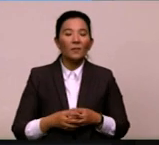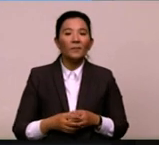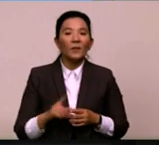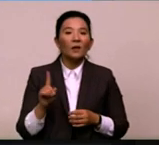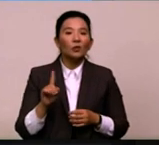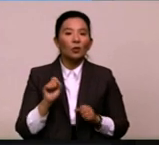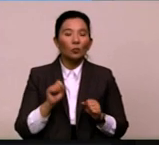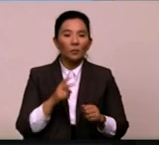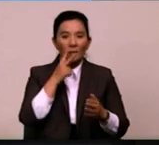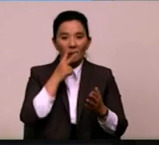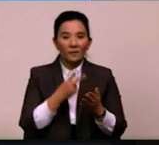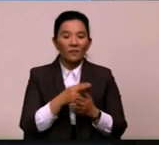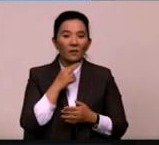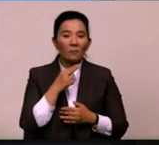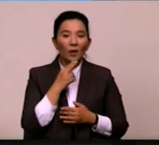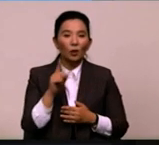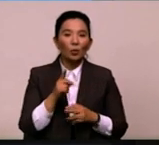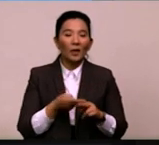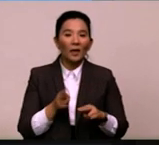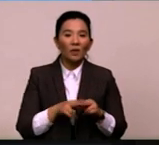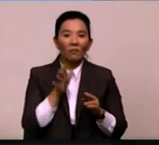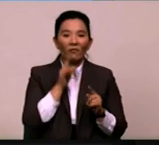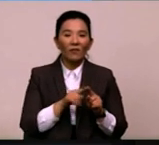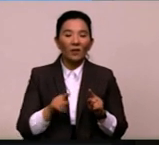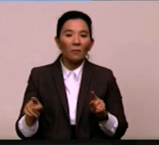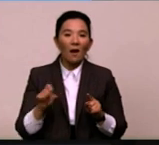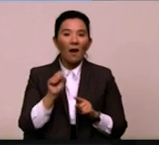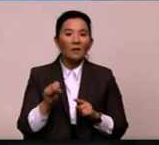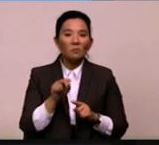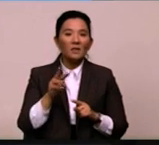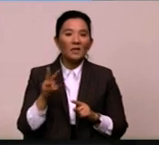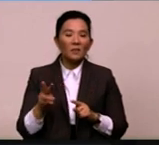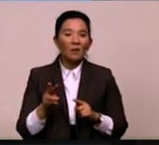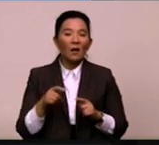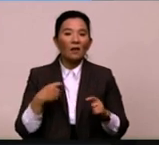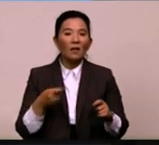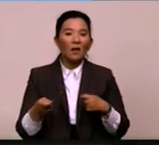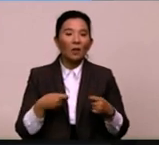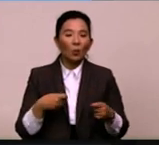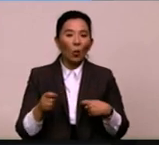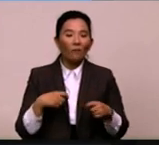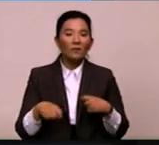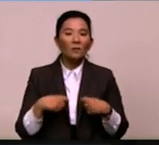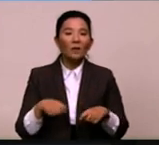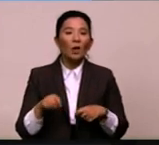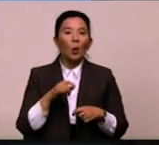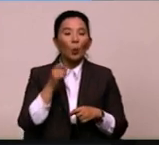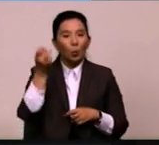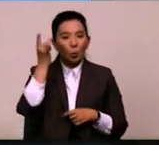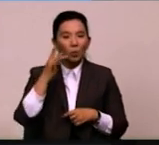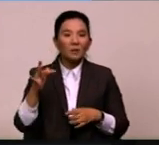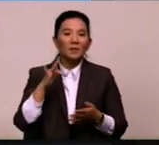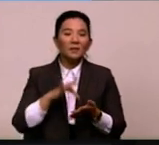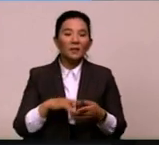На что мы можем обратить внимание? Что к этому времени административными, торговыми, культурными центрами были